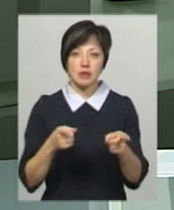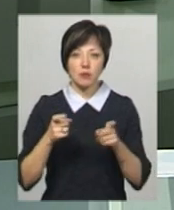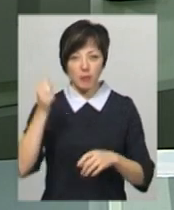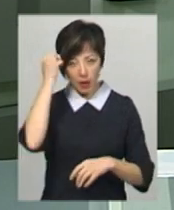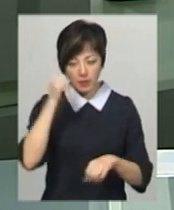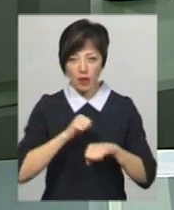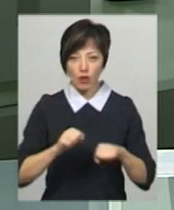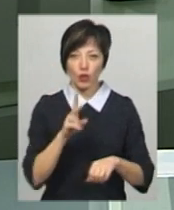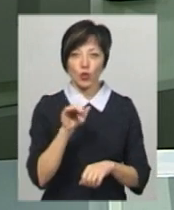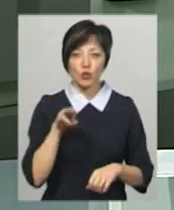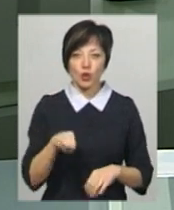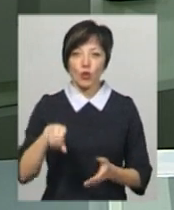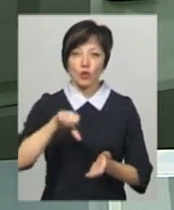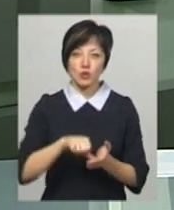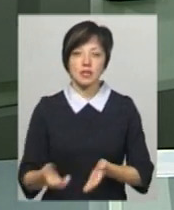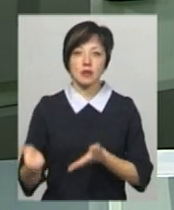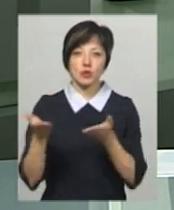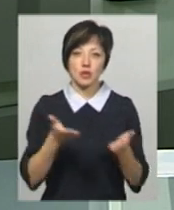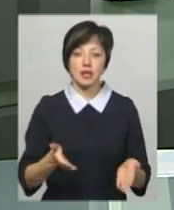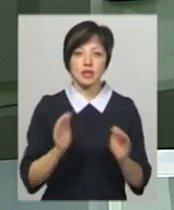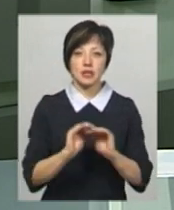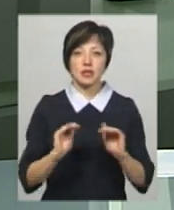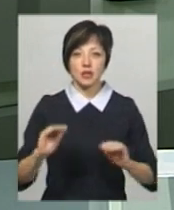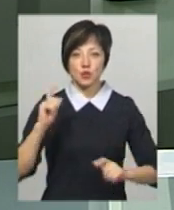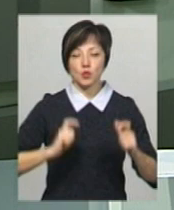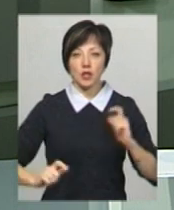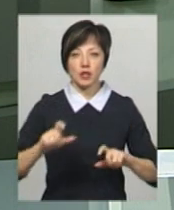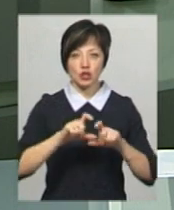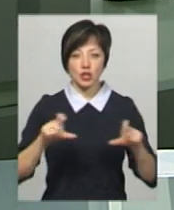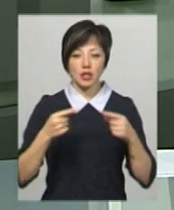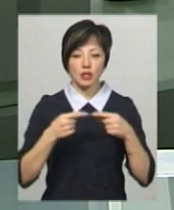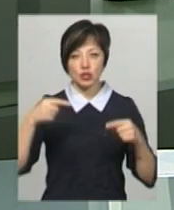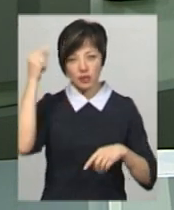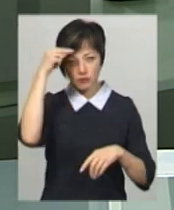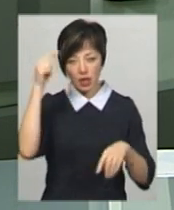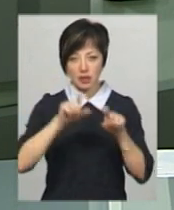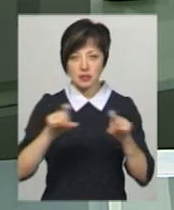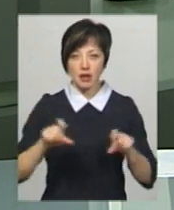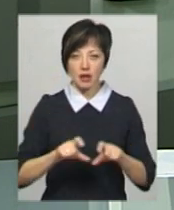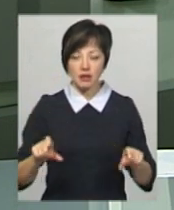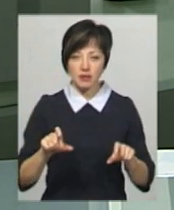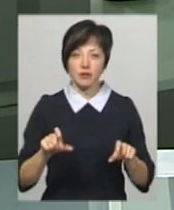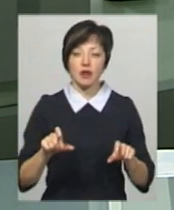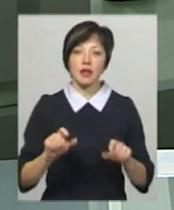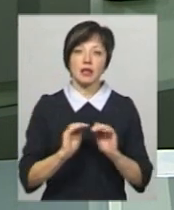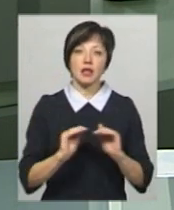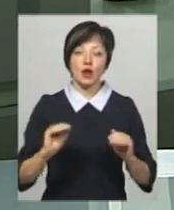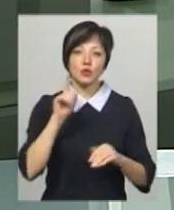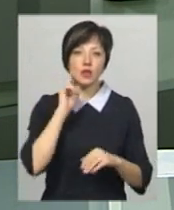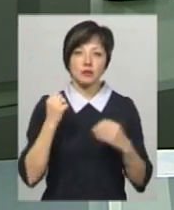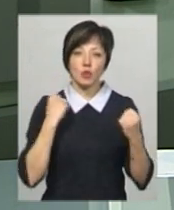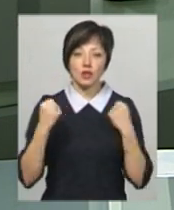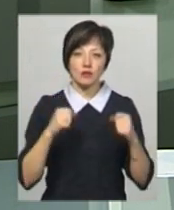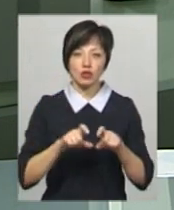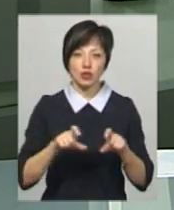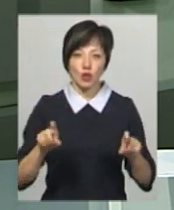пам'яті героїв Крут. До участі запросили учнів і студентів шкіл та інших навчальних закладів, вихованців, дитячо-юнацьких